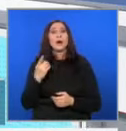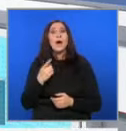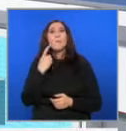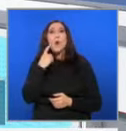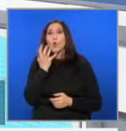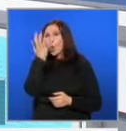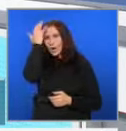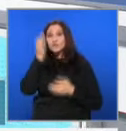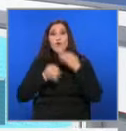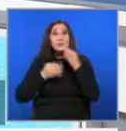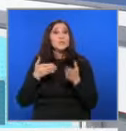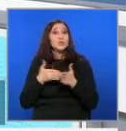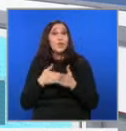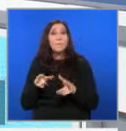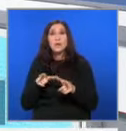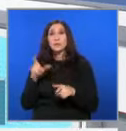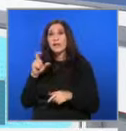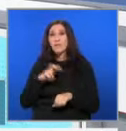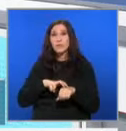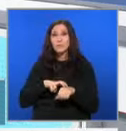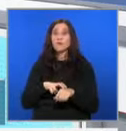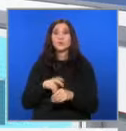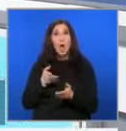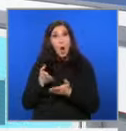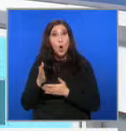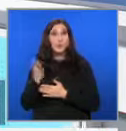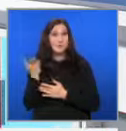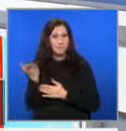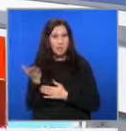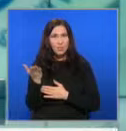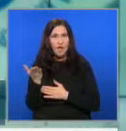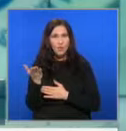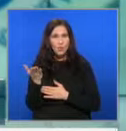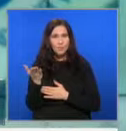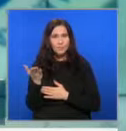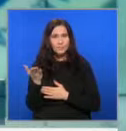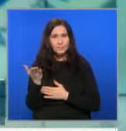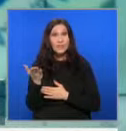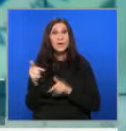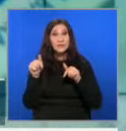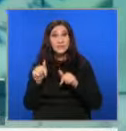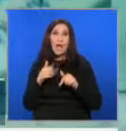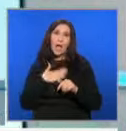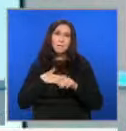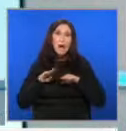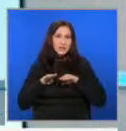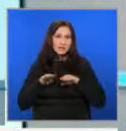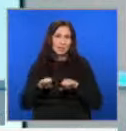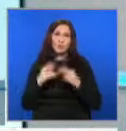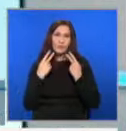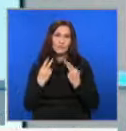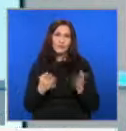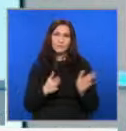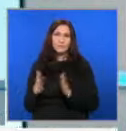защо Марин и Стефан Димитрови са ходили при него. И сега синхроните ги има, нека можем да ги чуем.